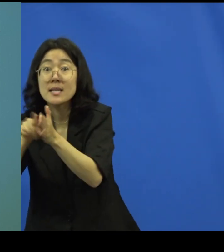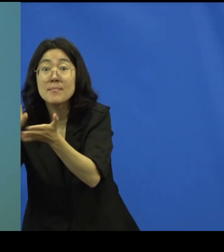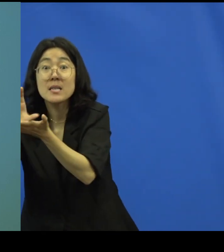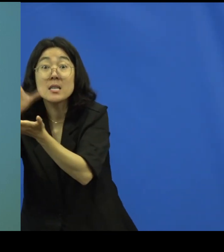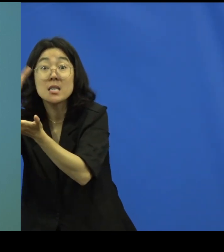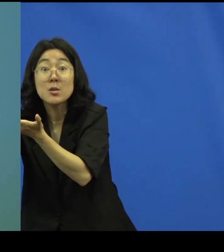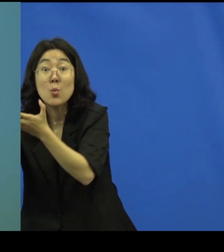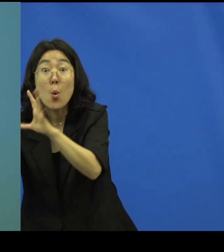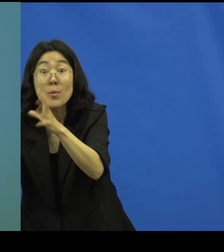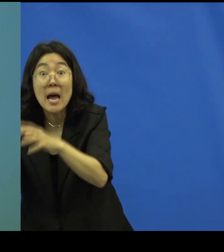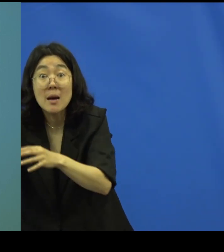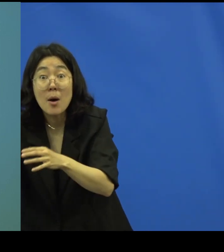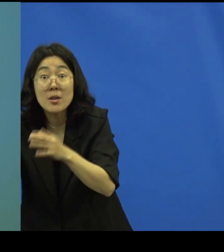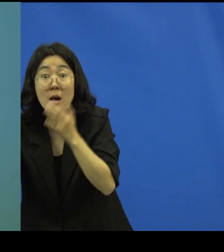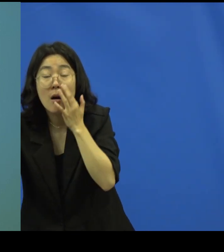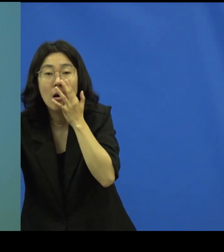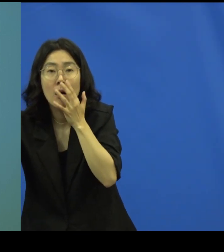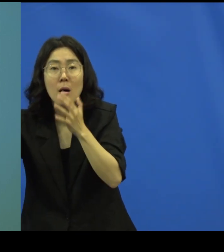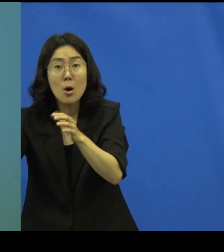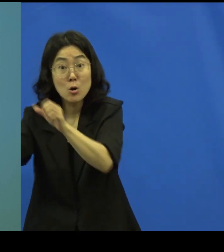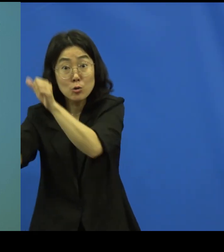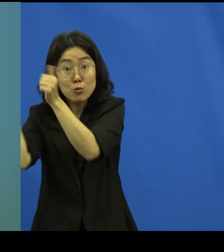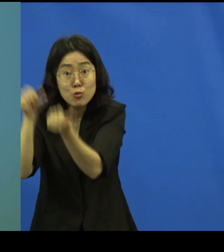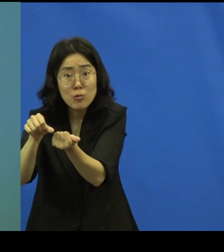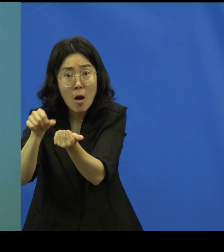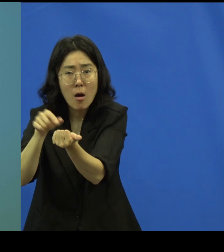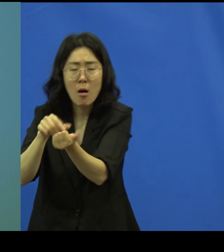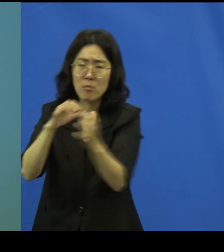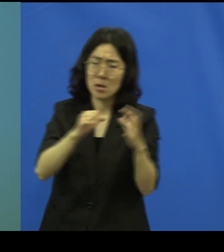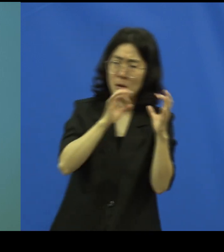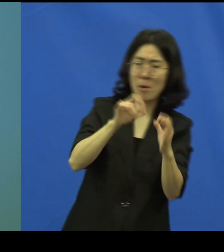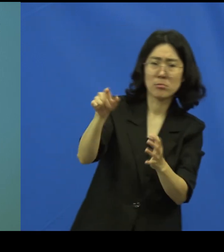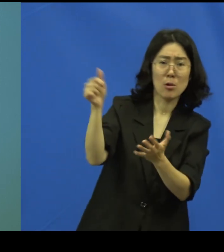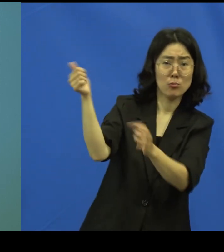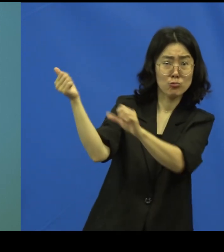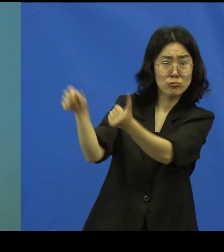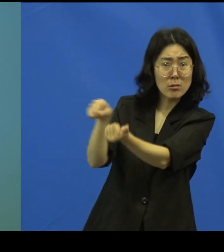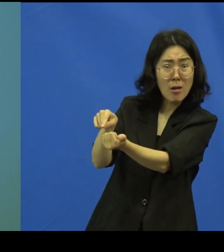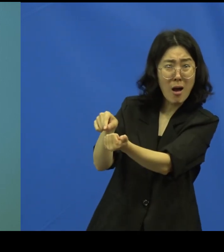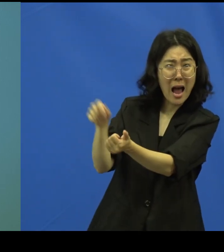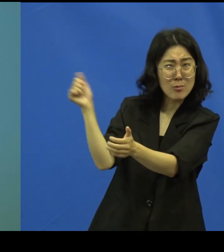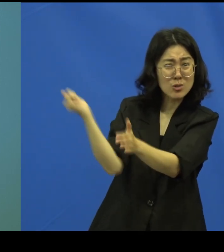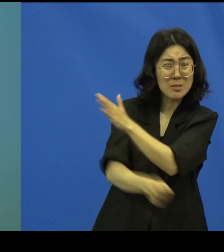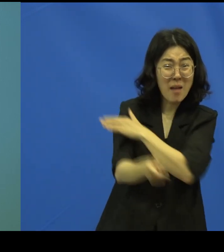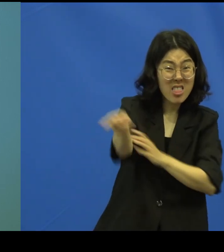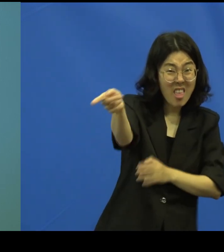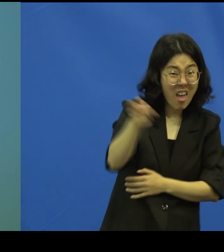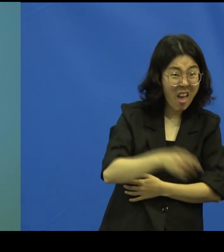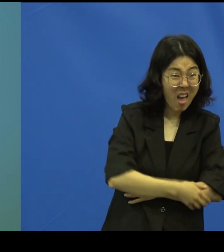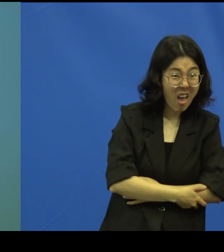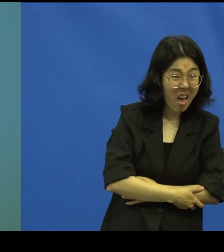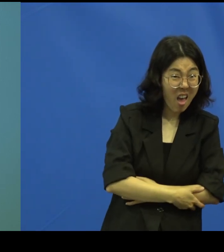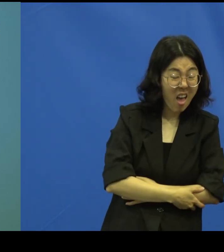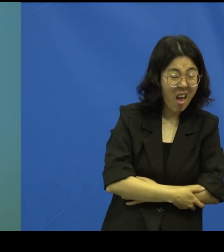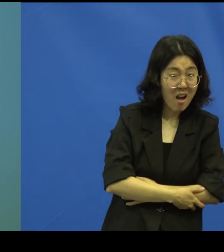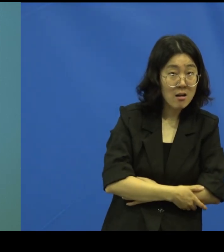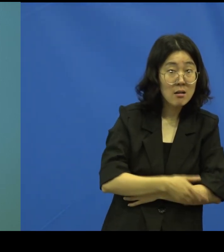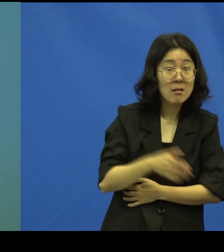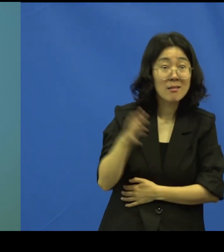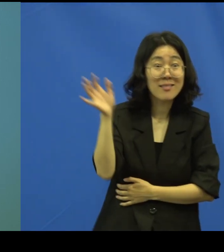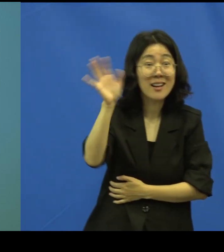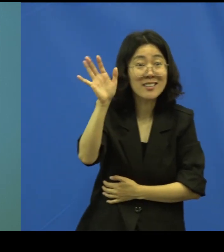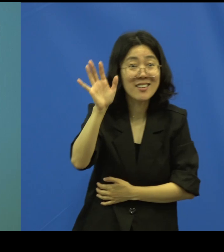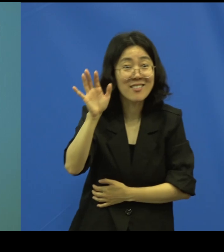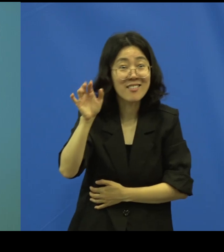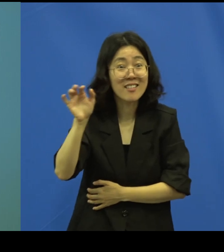그리스도는 실패함으로 승리하십니다. 많은 사람의 승리를 위해 대신 실패자가 되십니다. 자신이